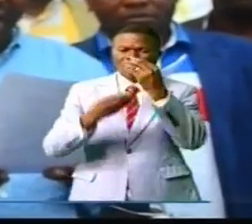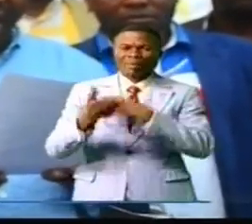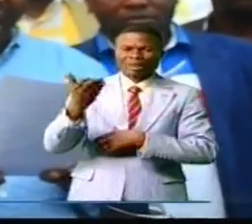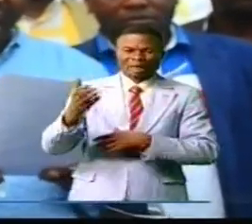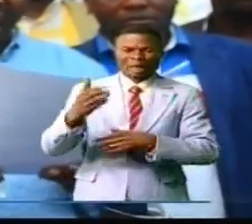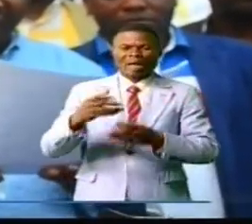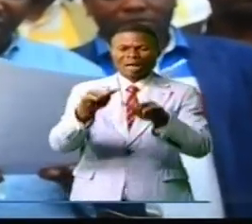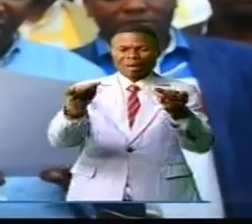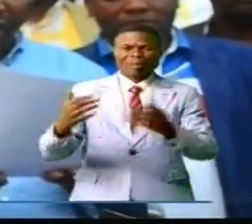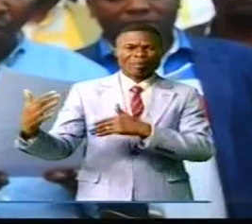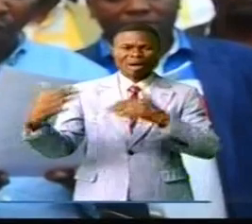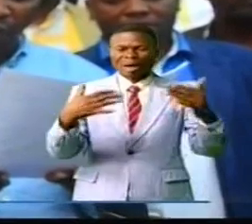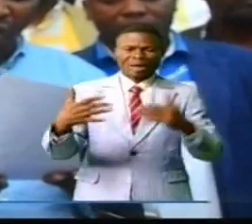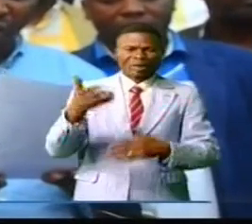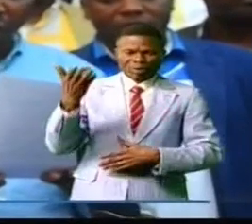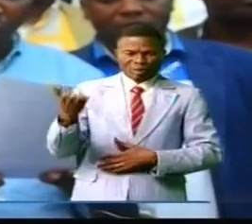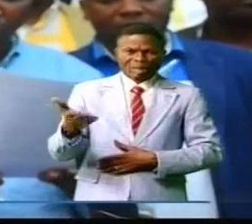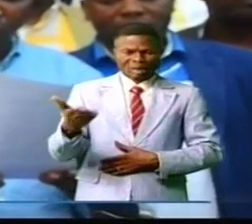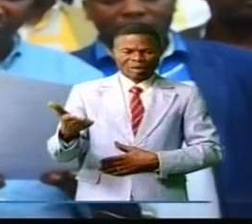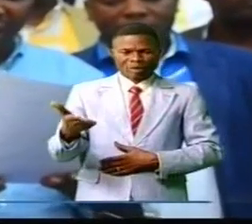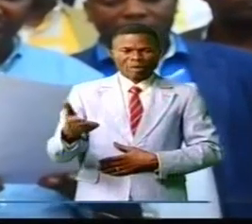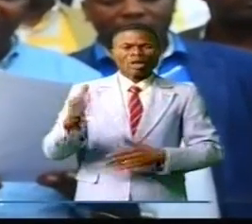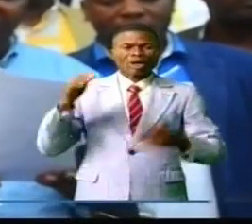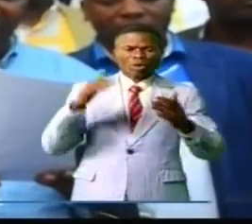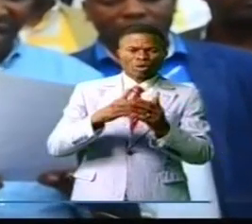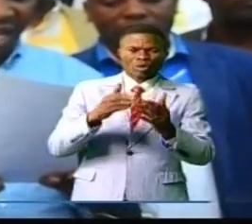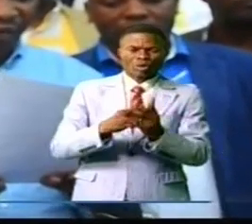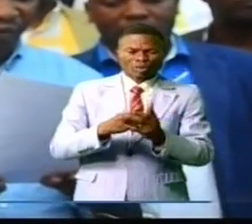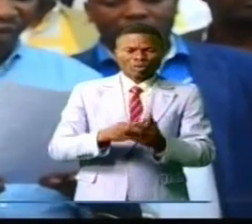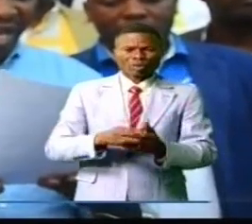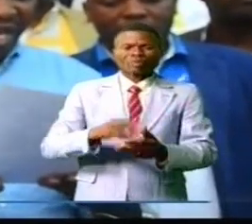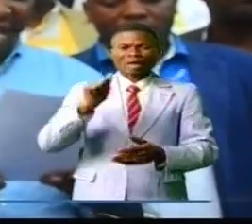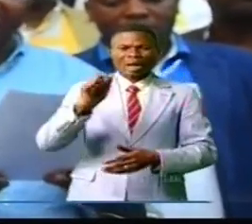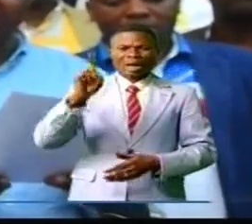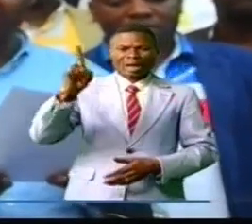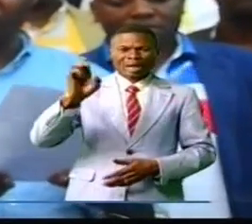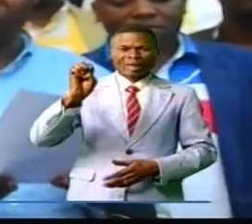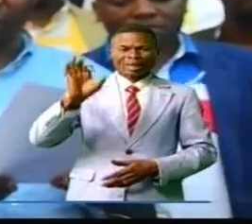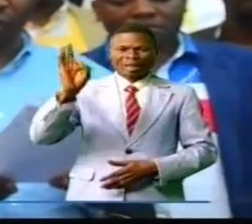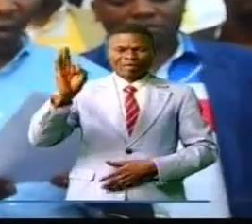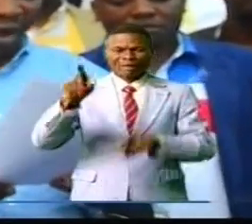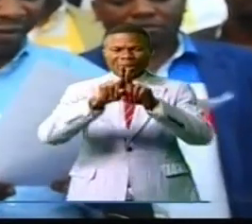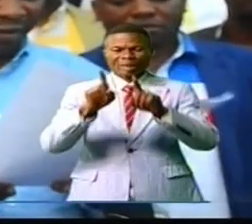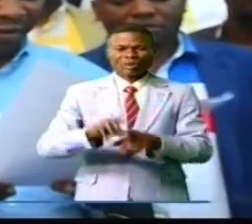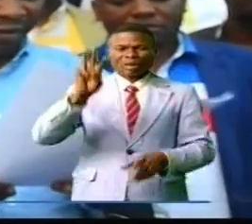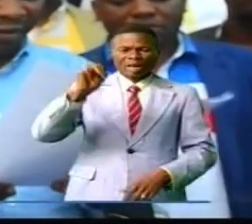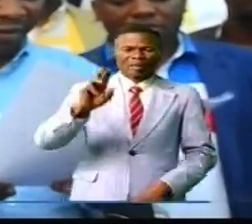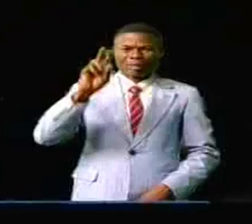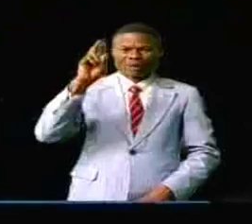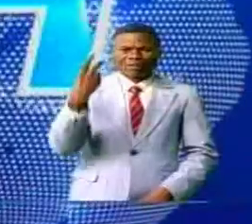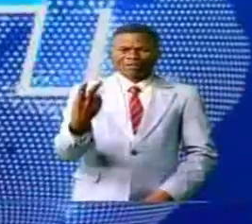FARDC engagées au front contre les ADF et les M23.